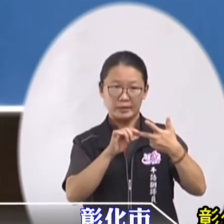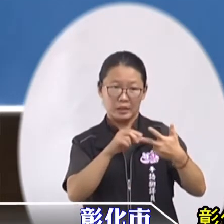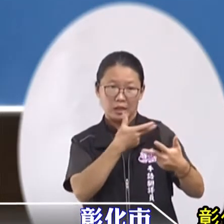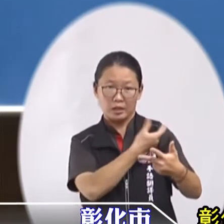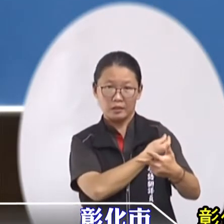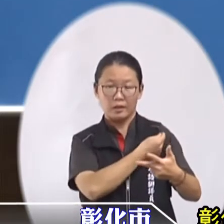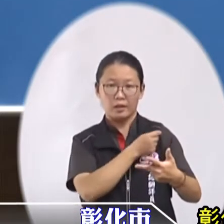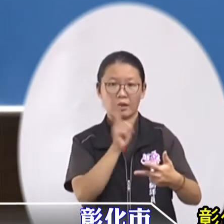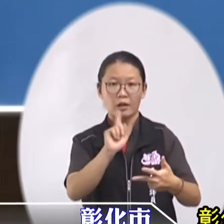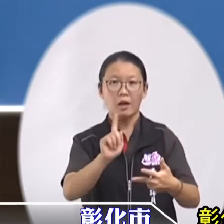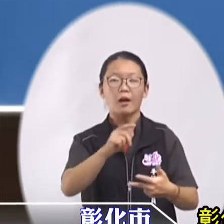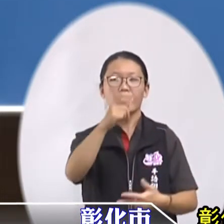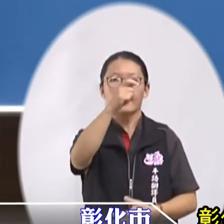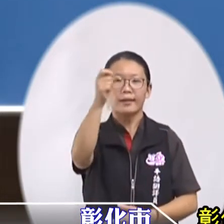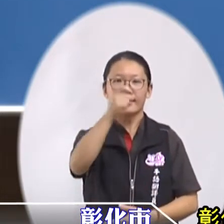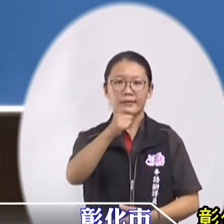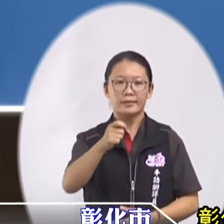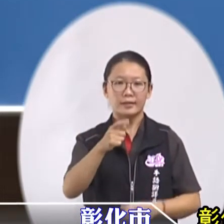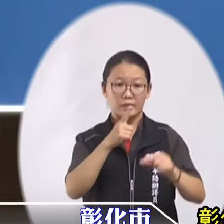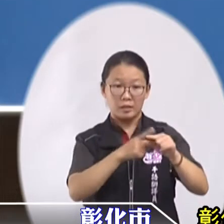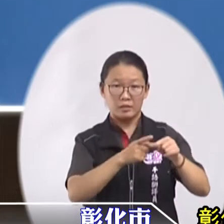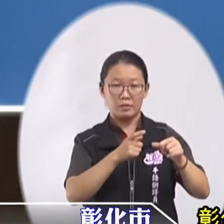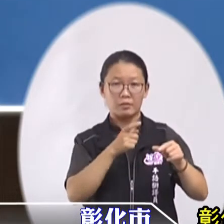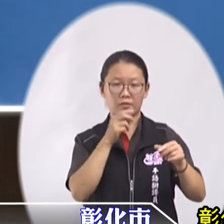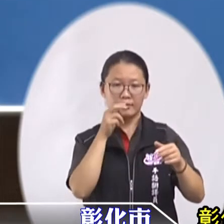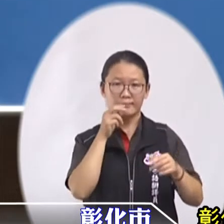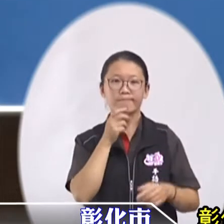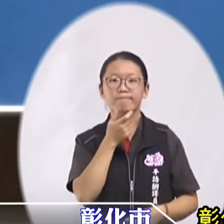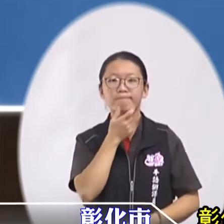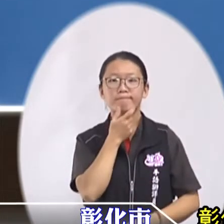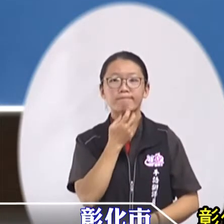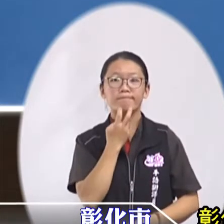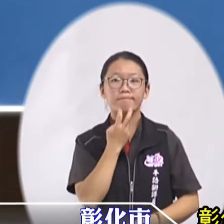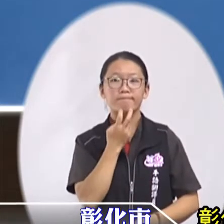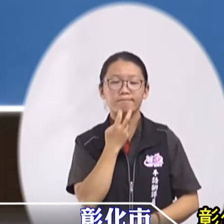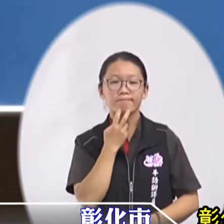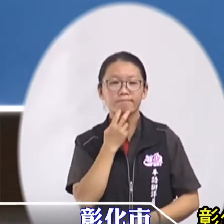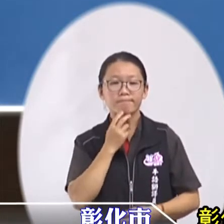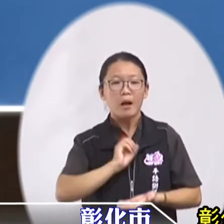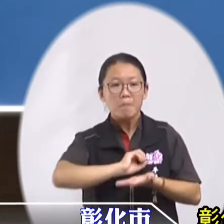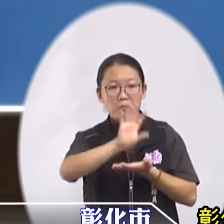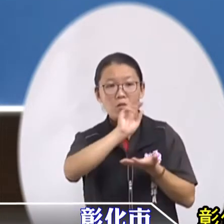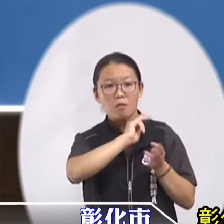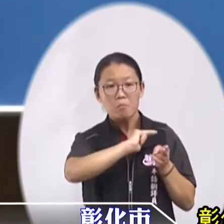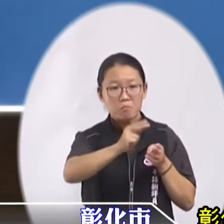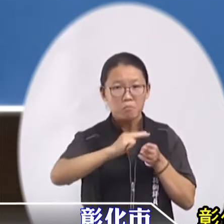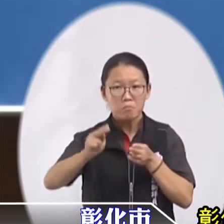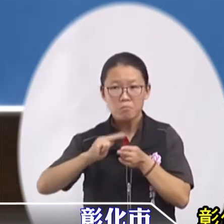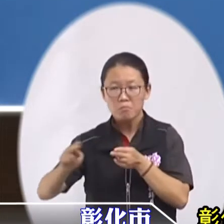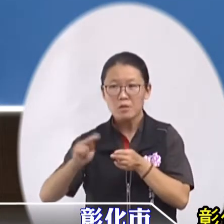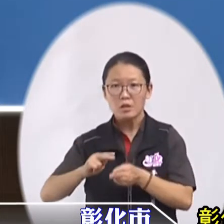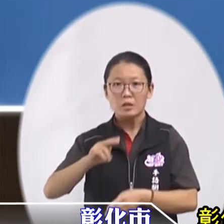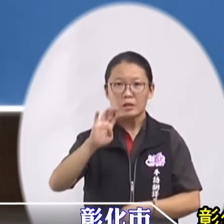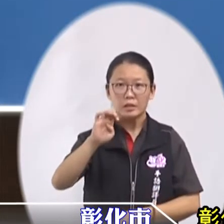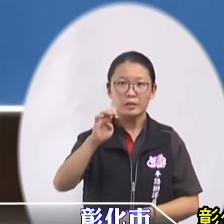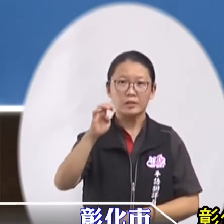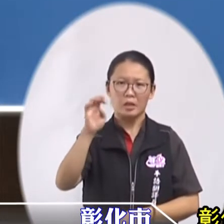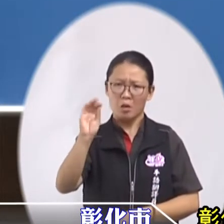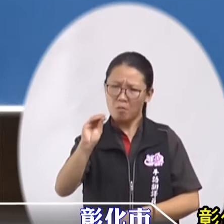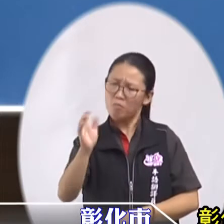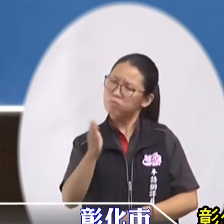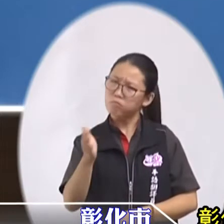呢中共呢中央呢简讯第一期发出咱46668人，后来又增开